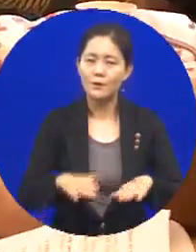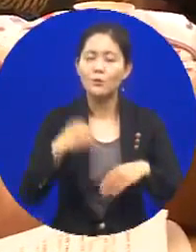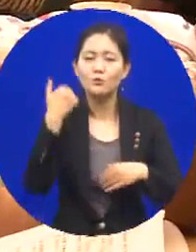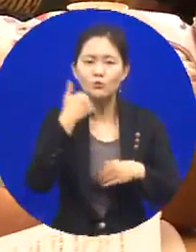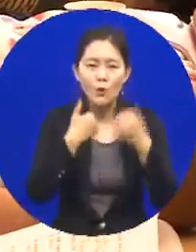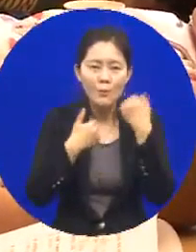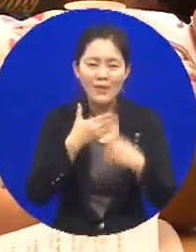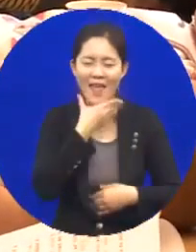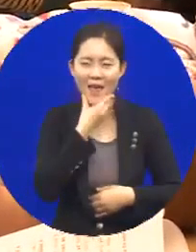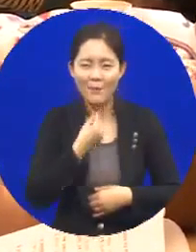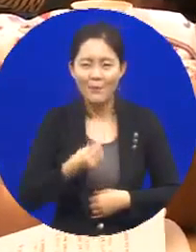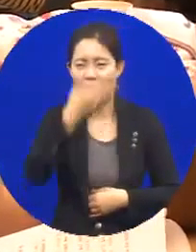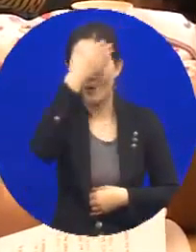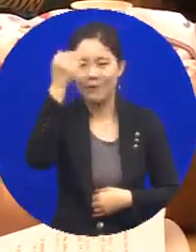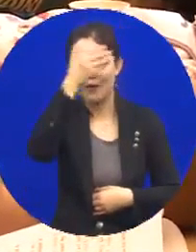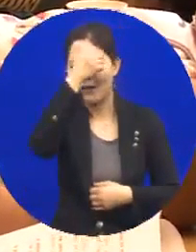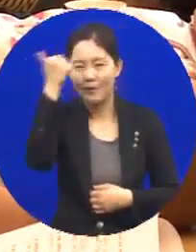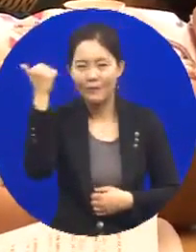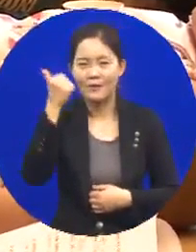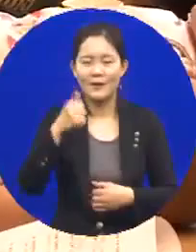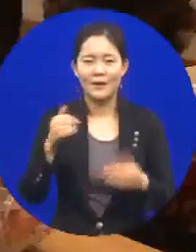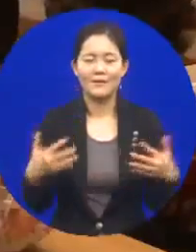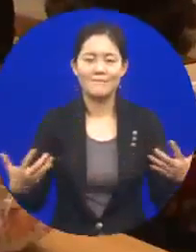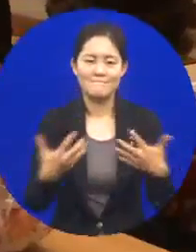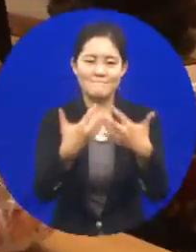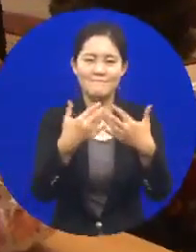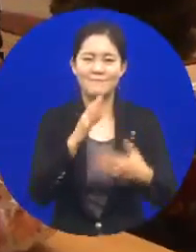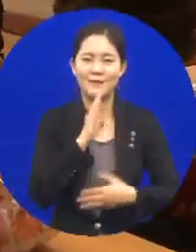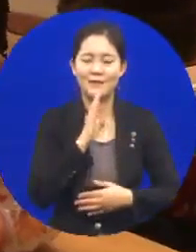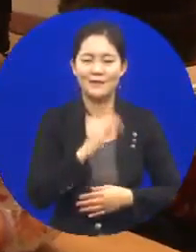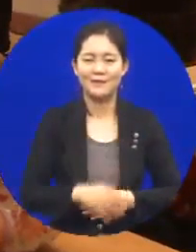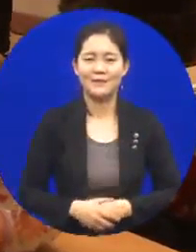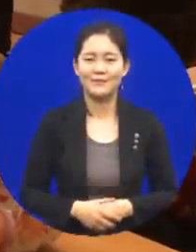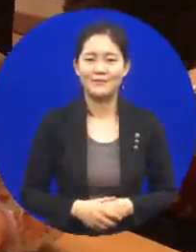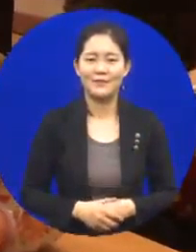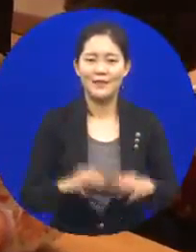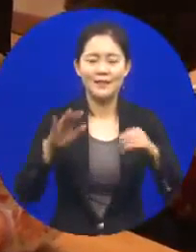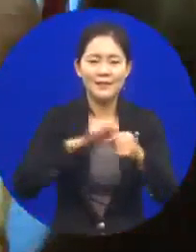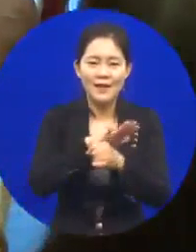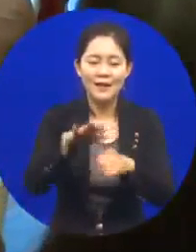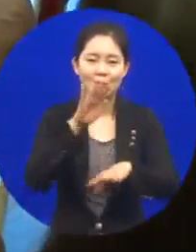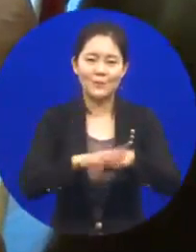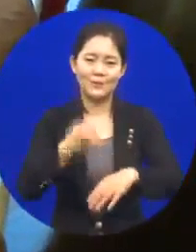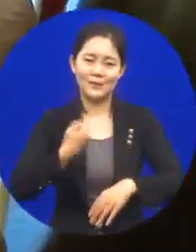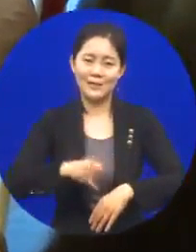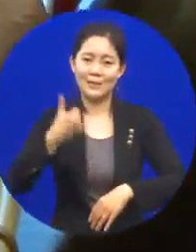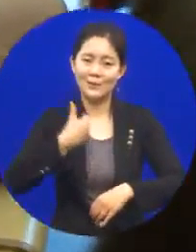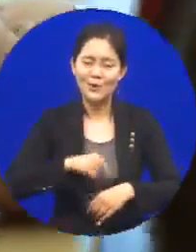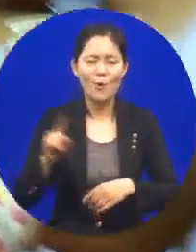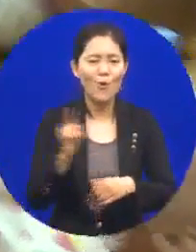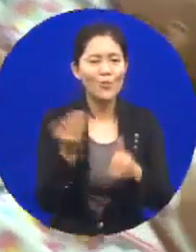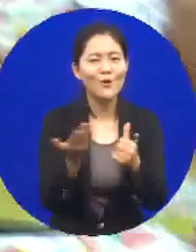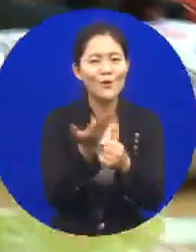이곳에는 누가 봐도 행복한 얼굴의 어르신들이 강의실을 가득 메우고 있습니다. 사랑하는 손자, 손녀를